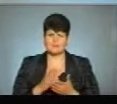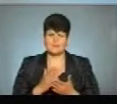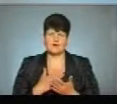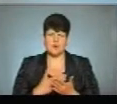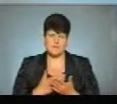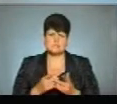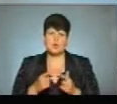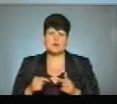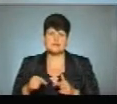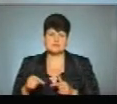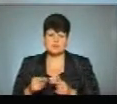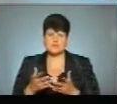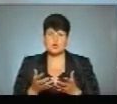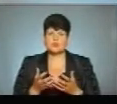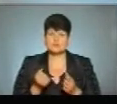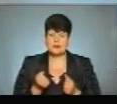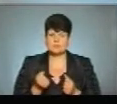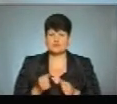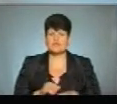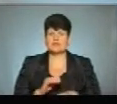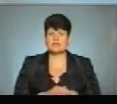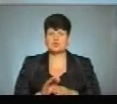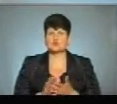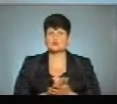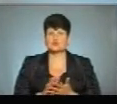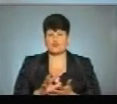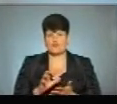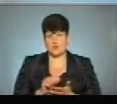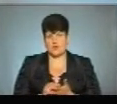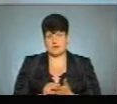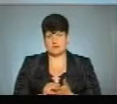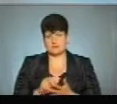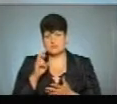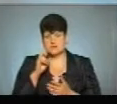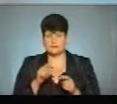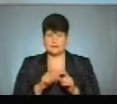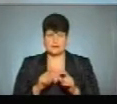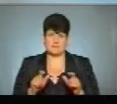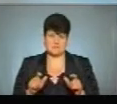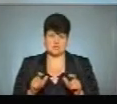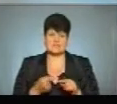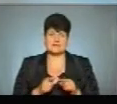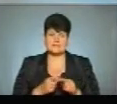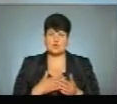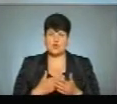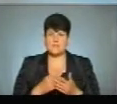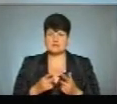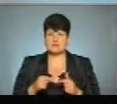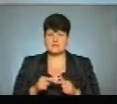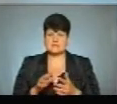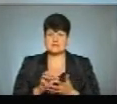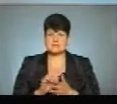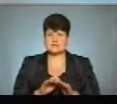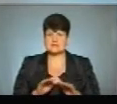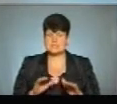громадські організації, які отримують фактично безкоштовну оренду комунальних приміщень. Це громадські організації, які займаються з